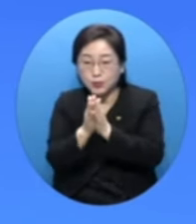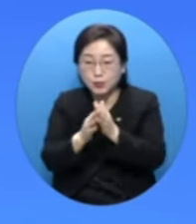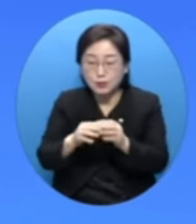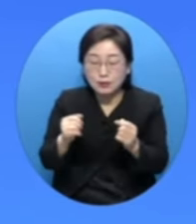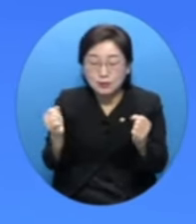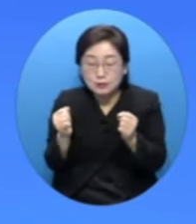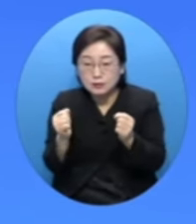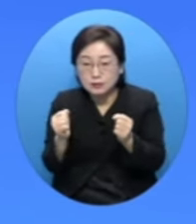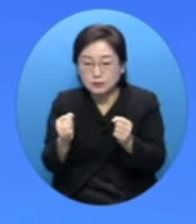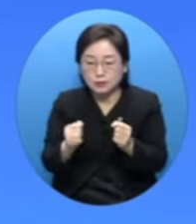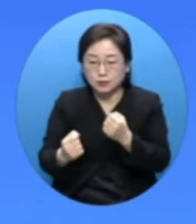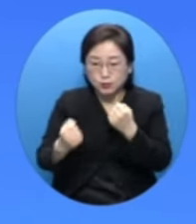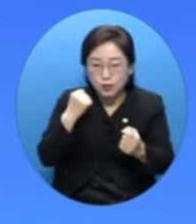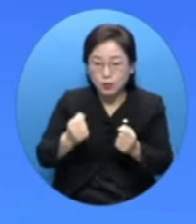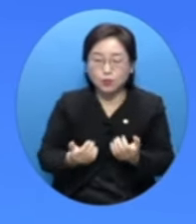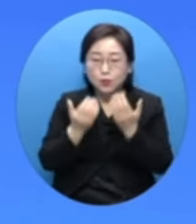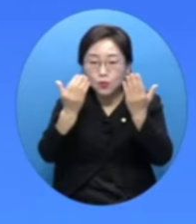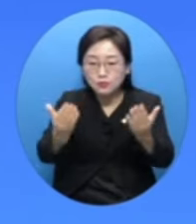시작합니다.